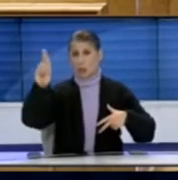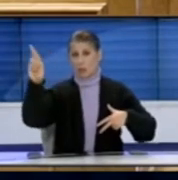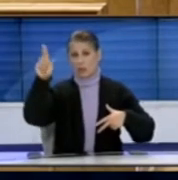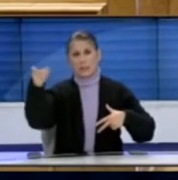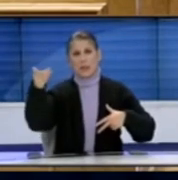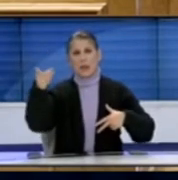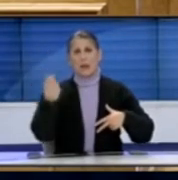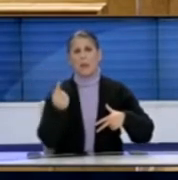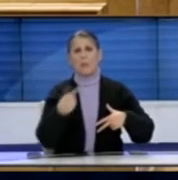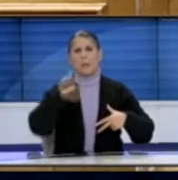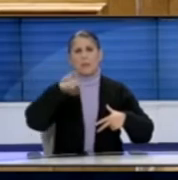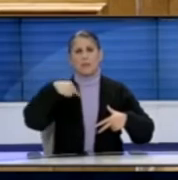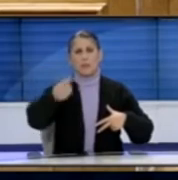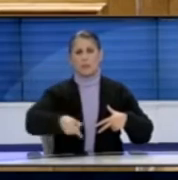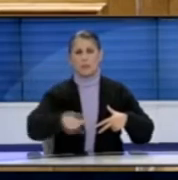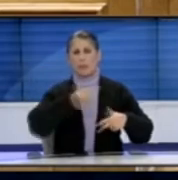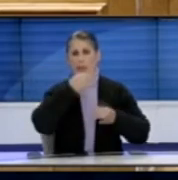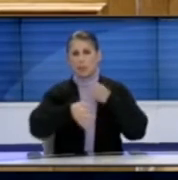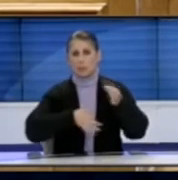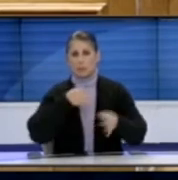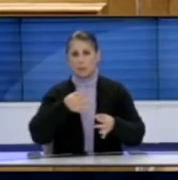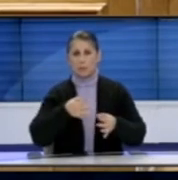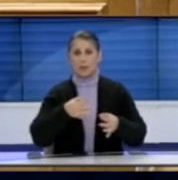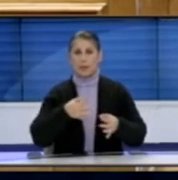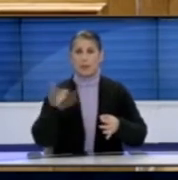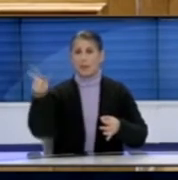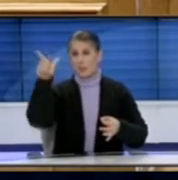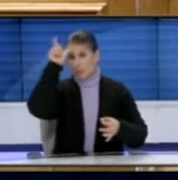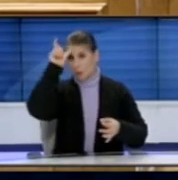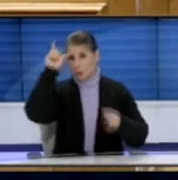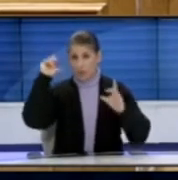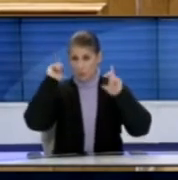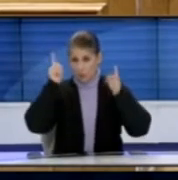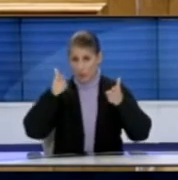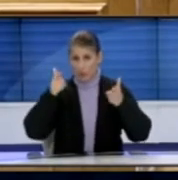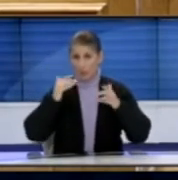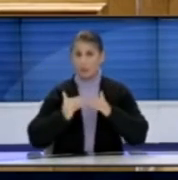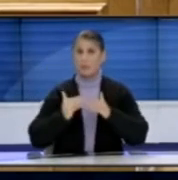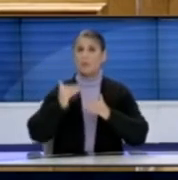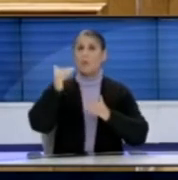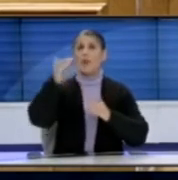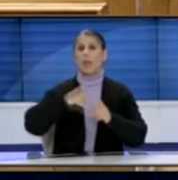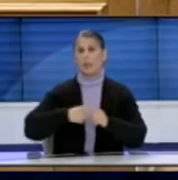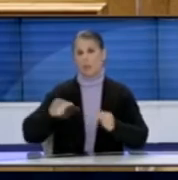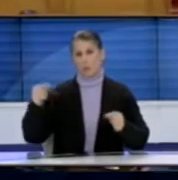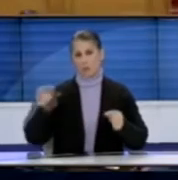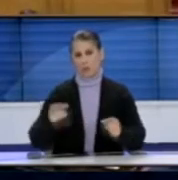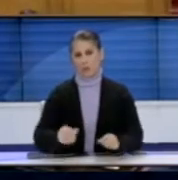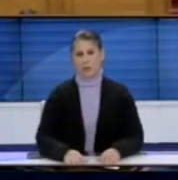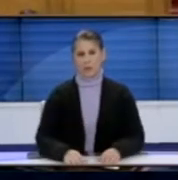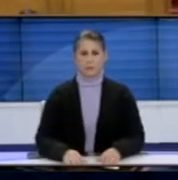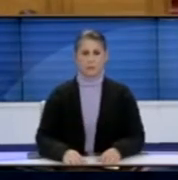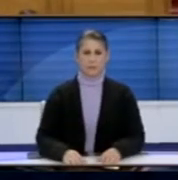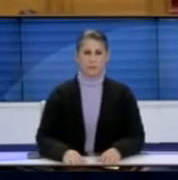ο οποίος λίγες ημέρες μετά μίλησε και για τουρκική δημοκρατία της Βόρειας Κύπρου. κύριε